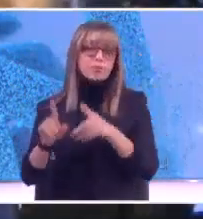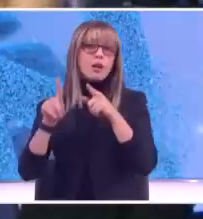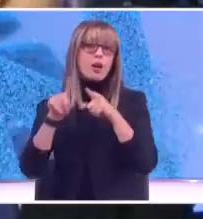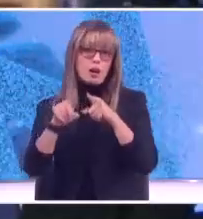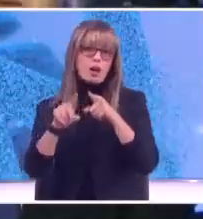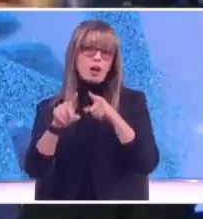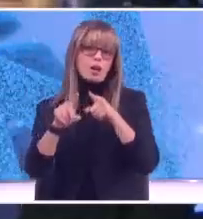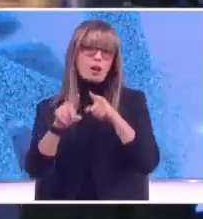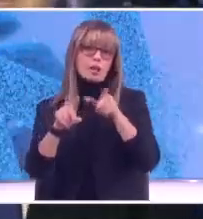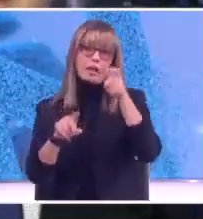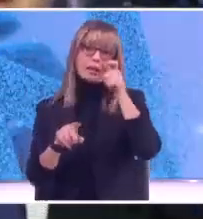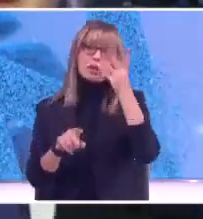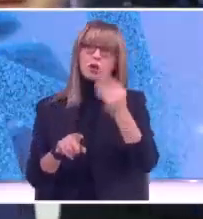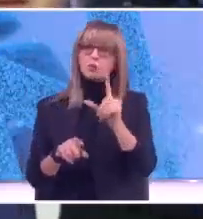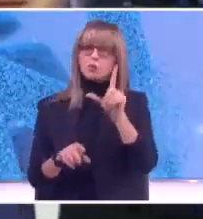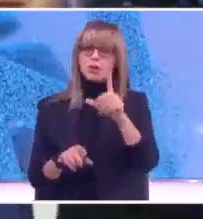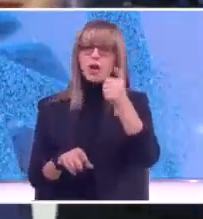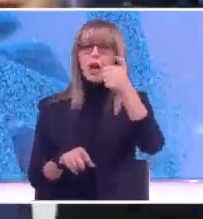Bakın